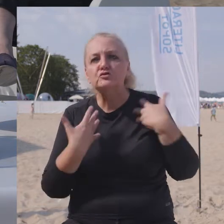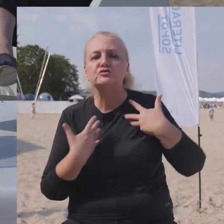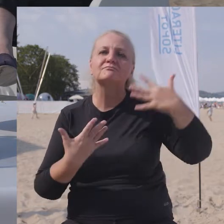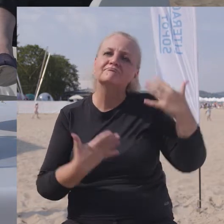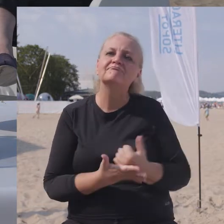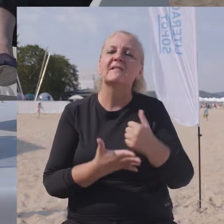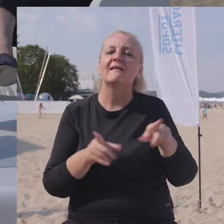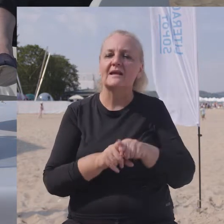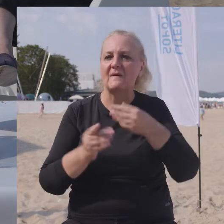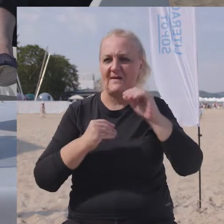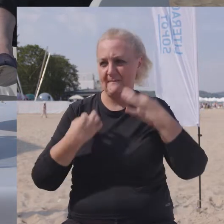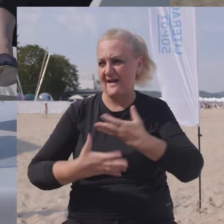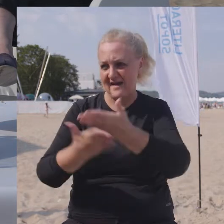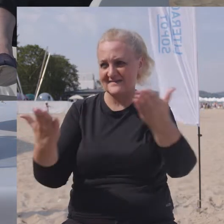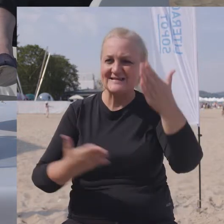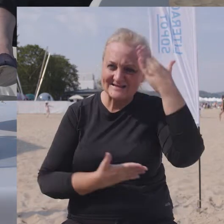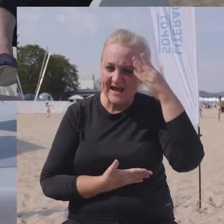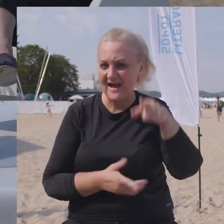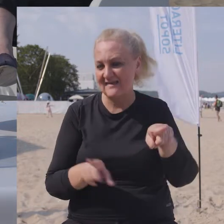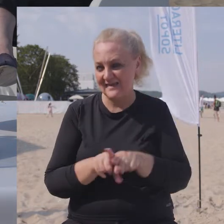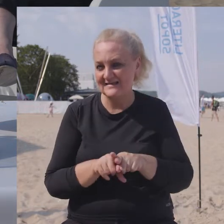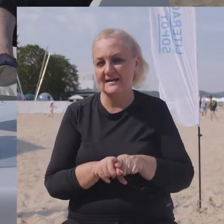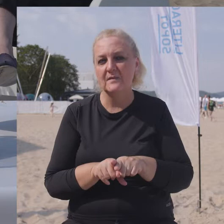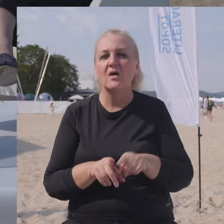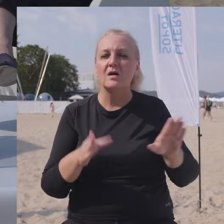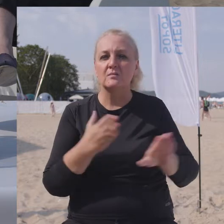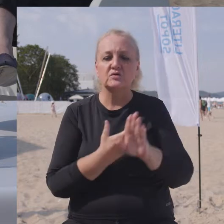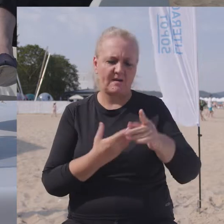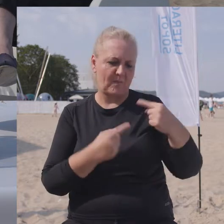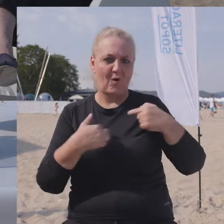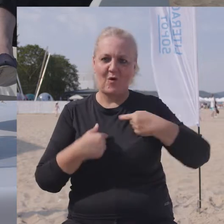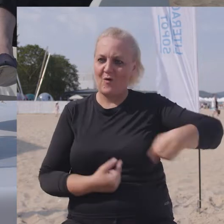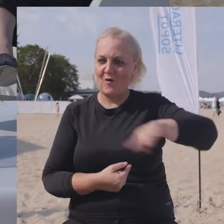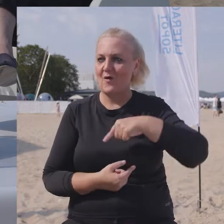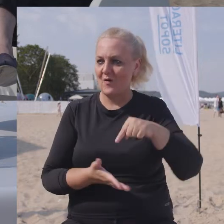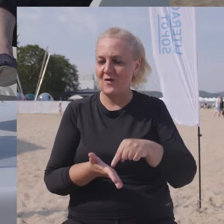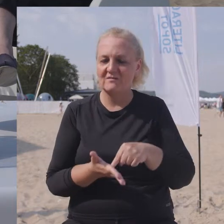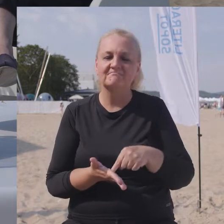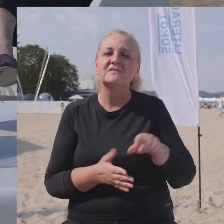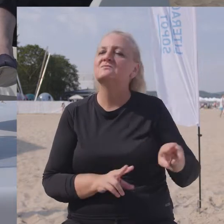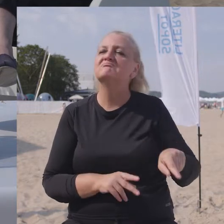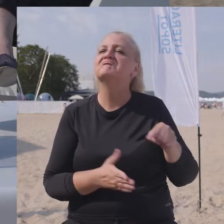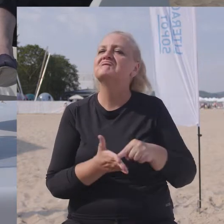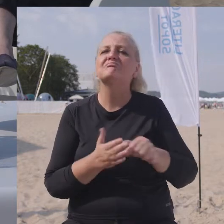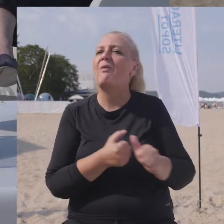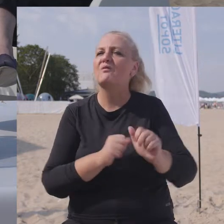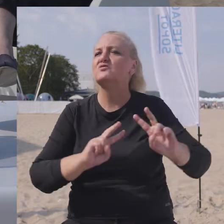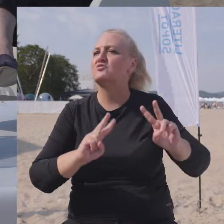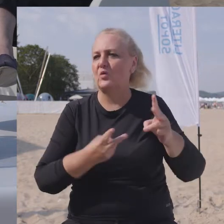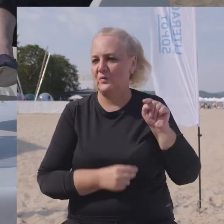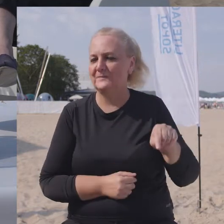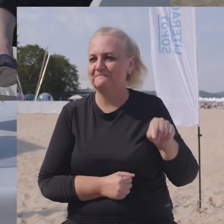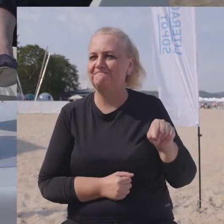większość spośród państwa tutaj obecnych, przynajmniej przedstawicieli naszego pokolenia, wynika tylko i wyłącznie z faktu